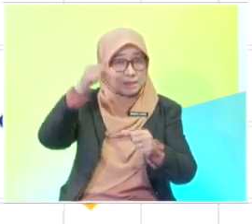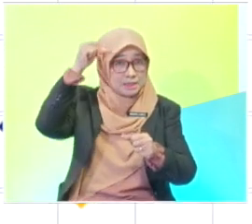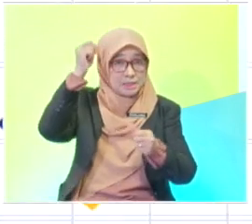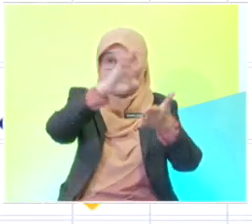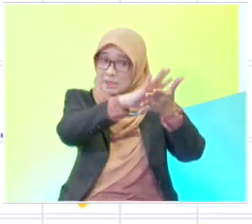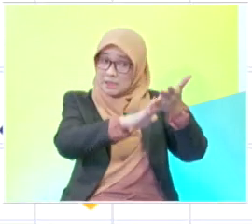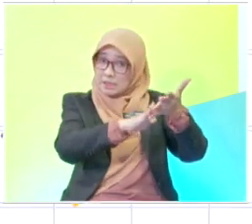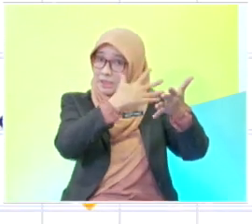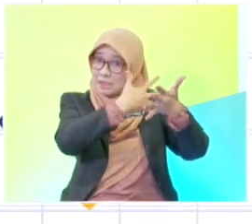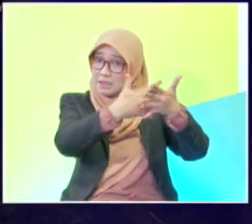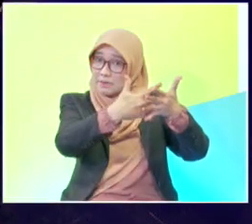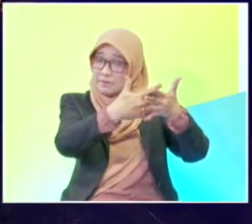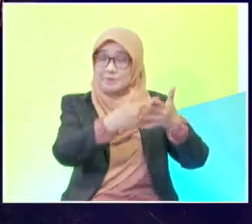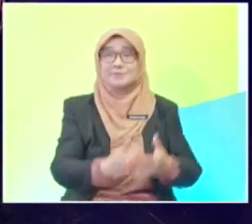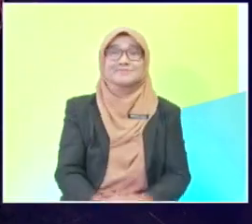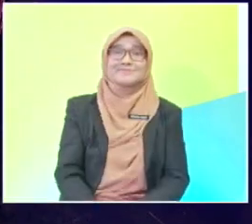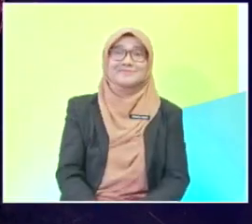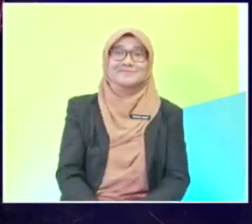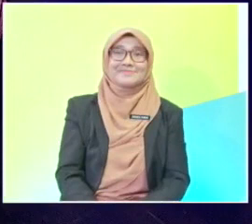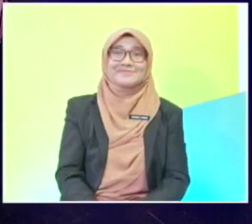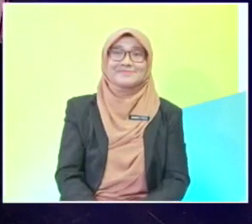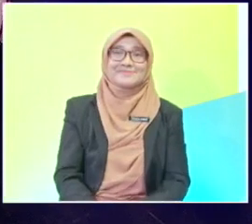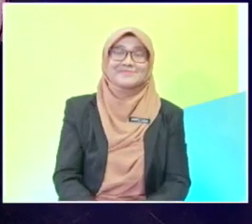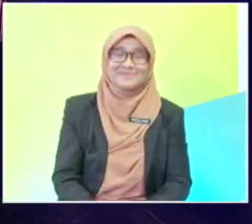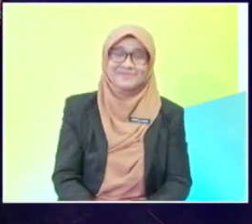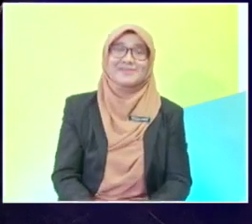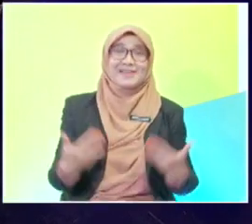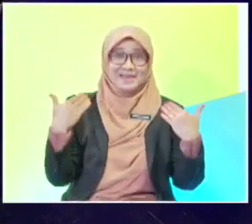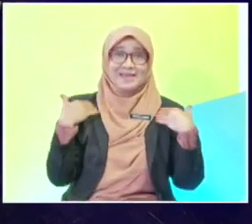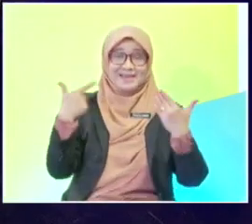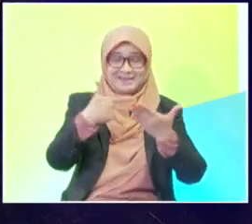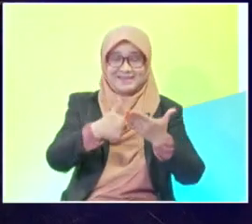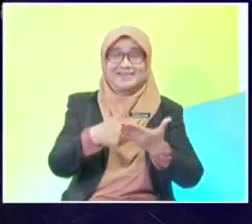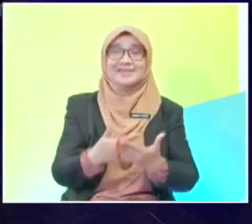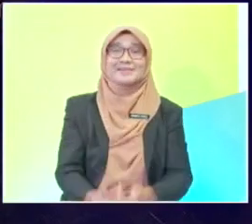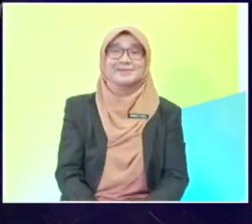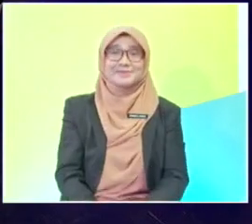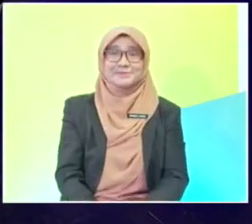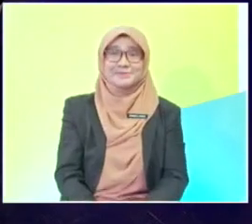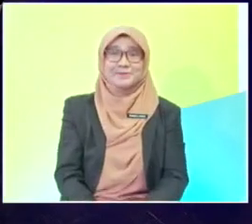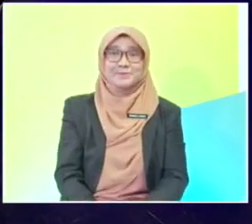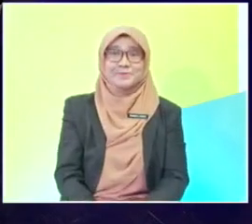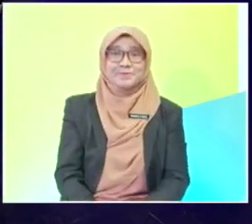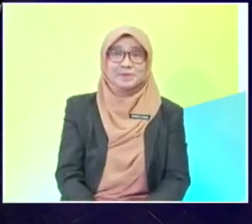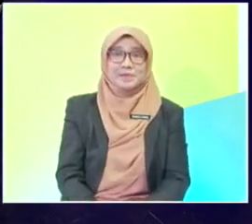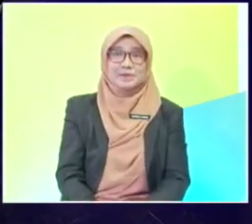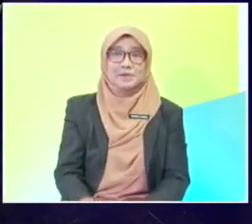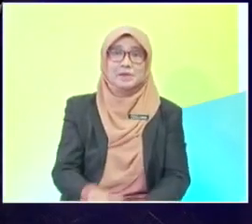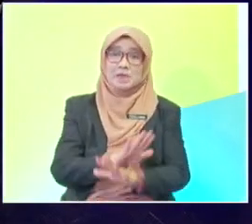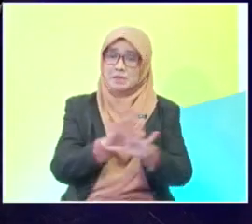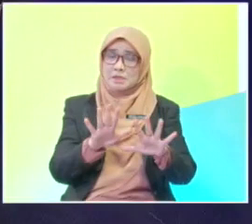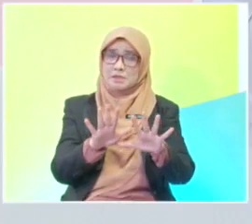cikgu. Boleh lagi untuk meneruskan cabaran? Kita nak mengukuhkan lagi ilmu kita hari ini. Mengukuhkan lagi. Okey, soalan yang pertama, Hanif. Amin tidak